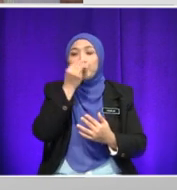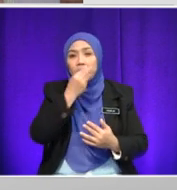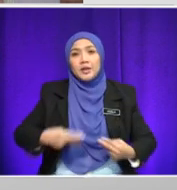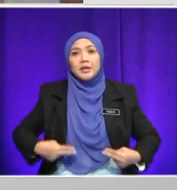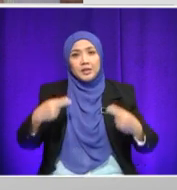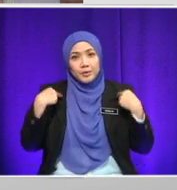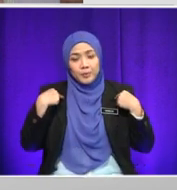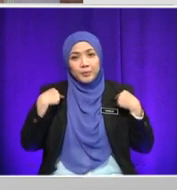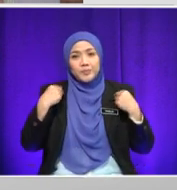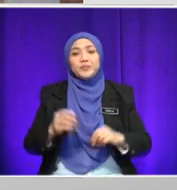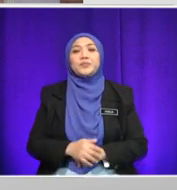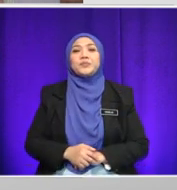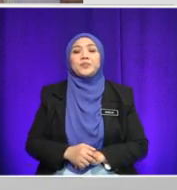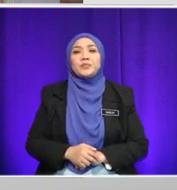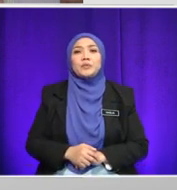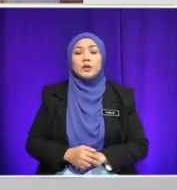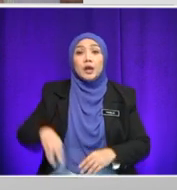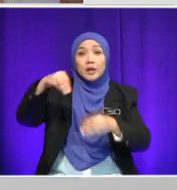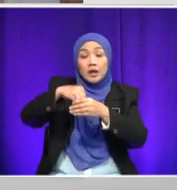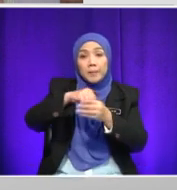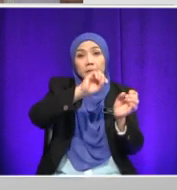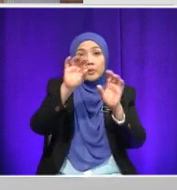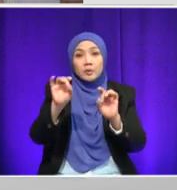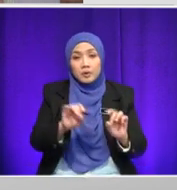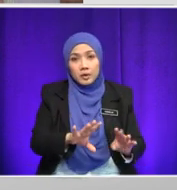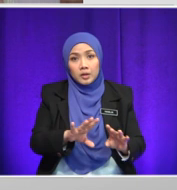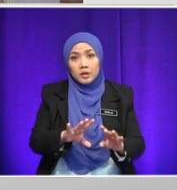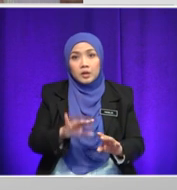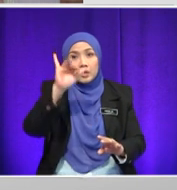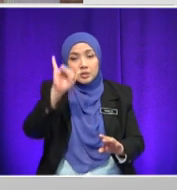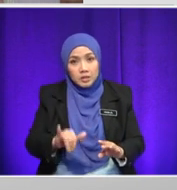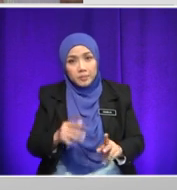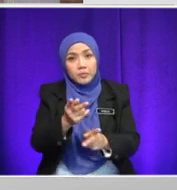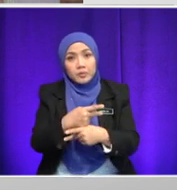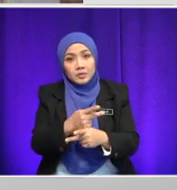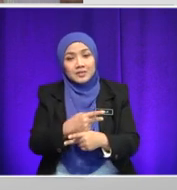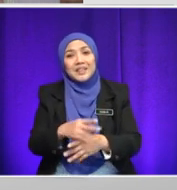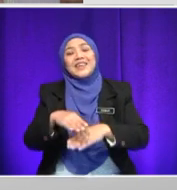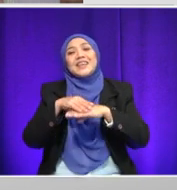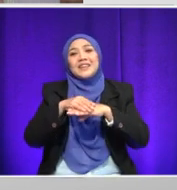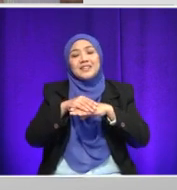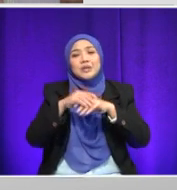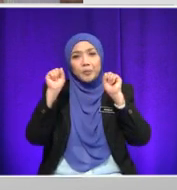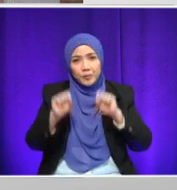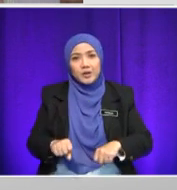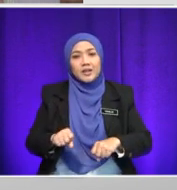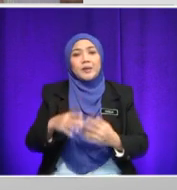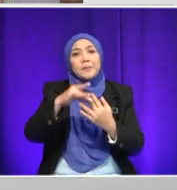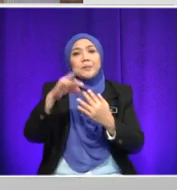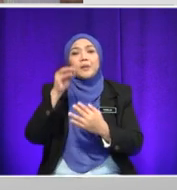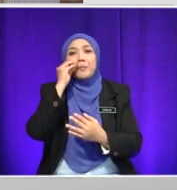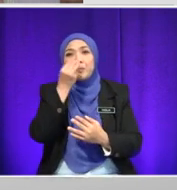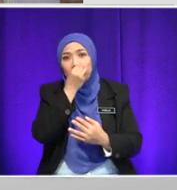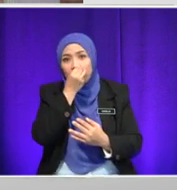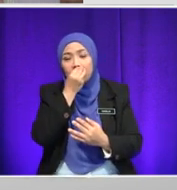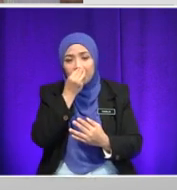dalam hiasan dalam hiasan dan dekorasi yang berkonsepkan Inggris ini contoh Inggris dia masih ada